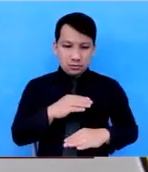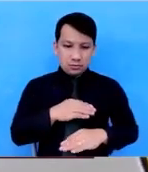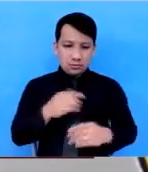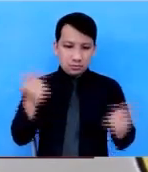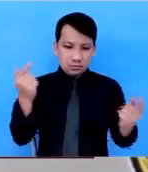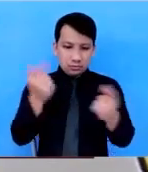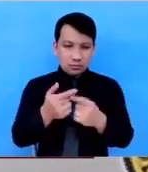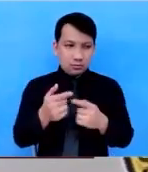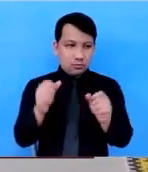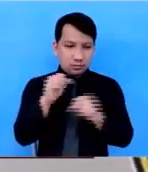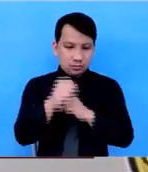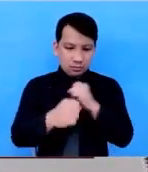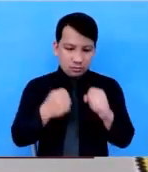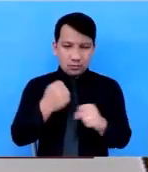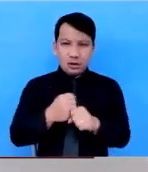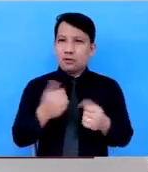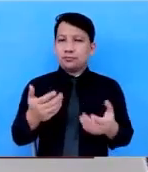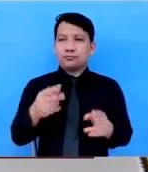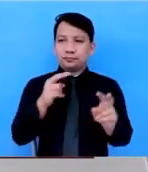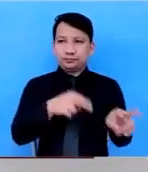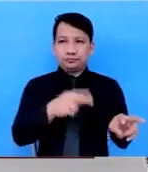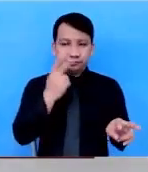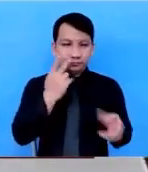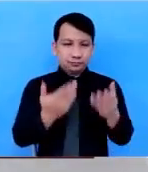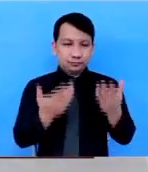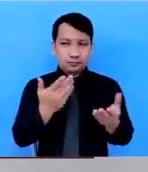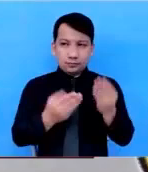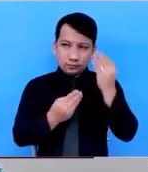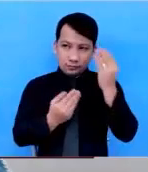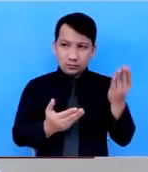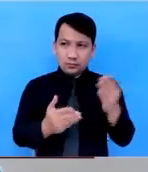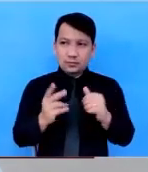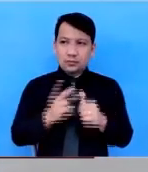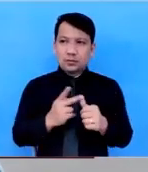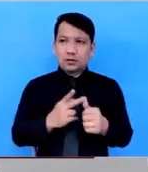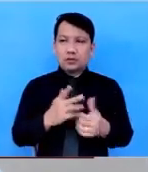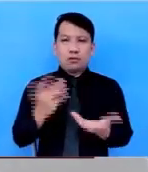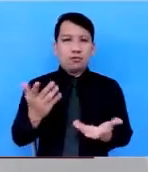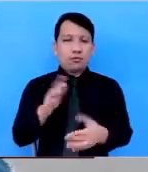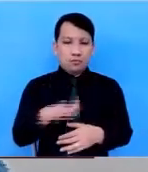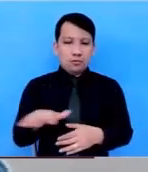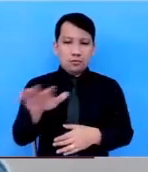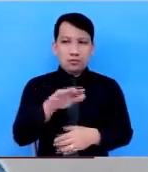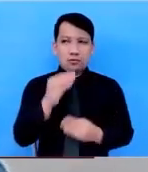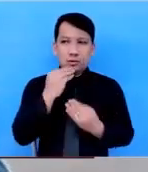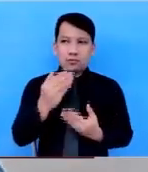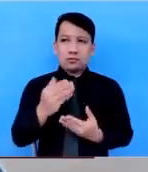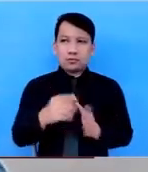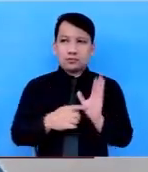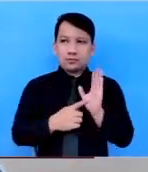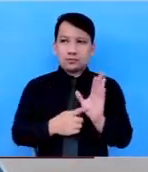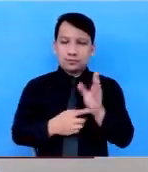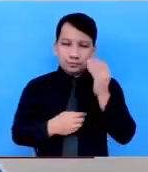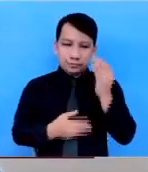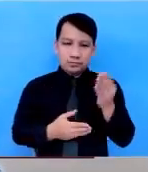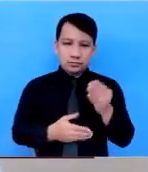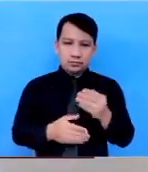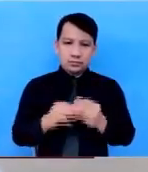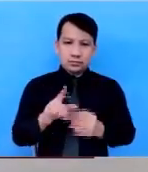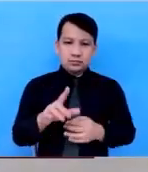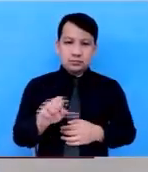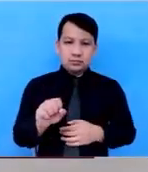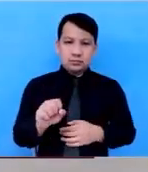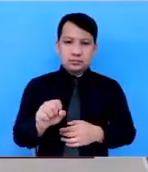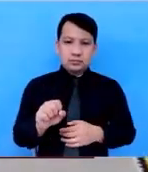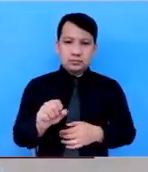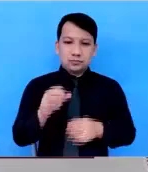this year, wala na ho tayong ginagawang prioritization. Lahat po nung tinatawag natin na eligible population,